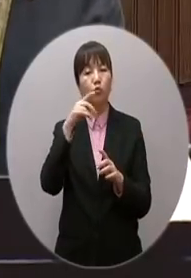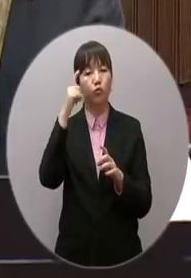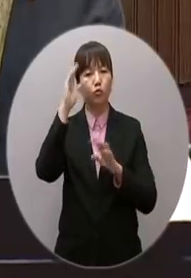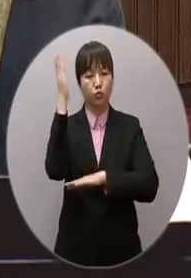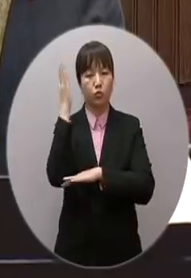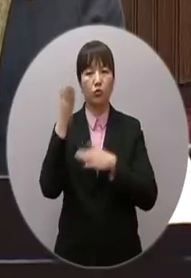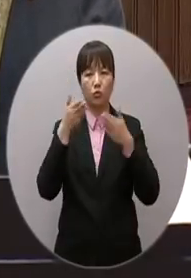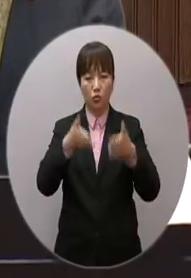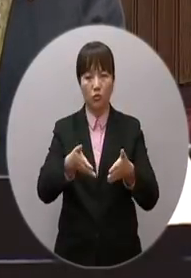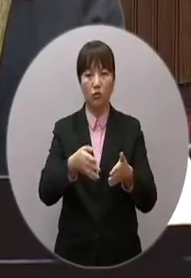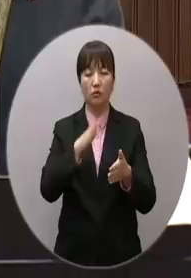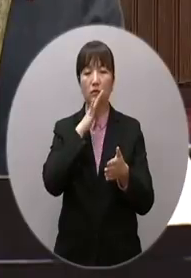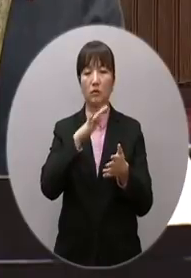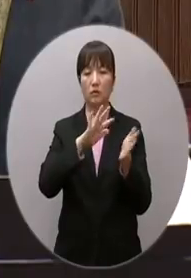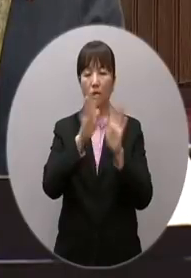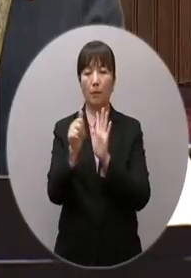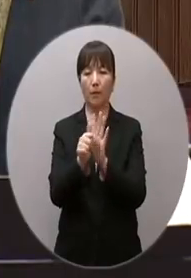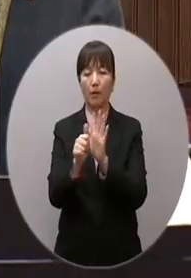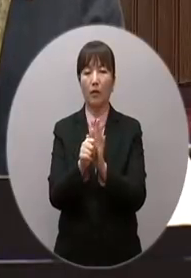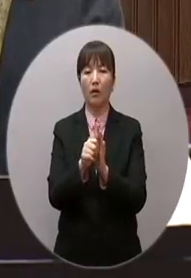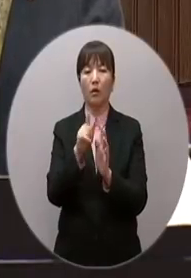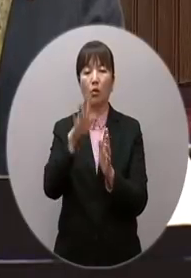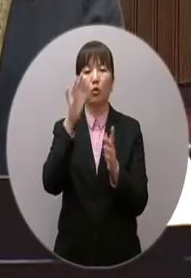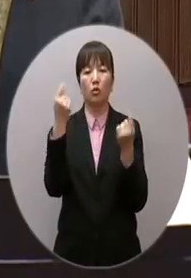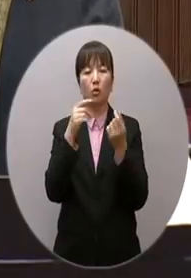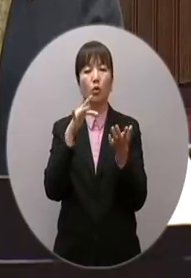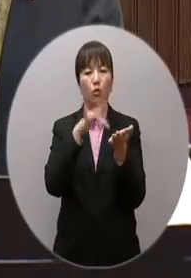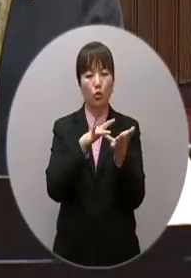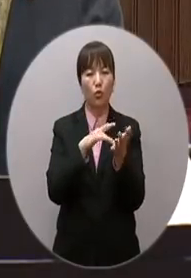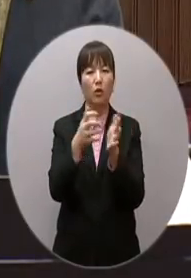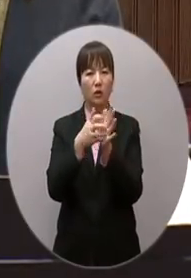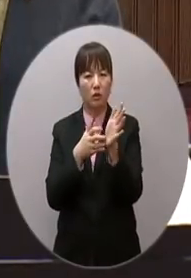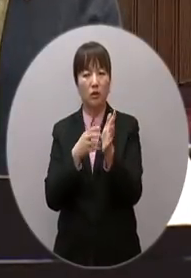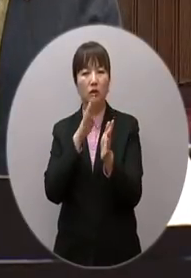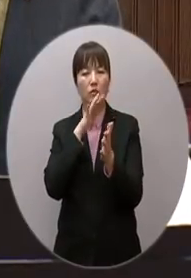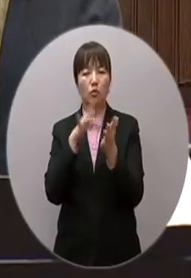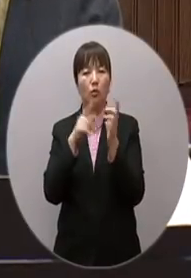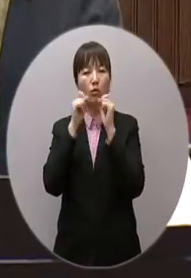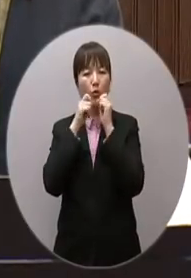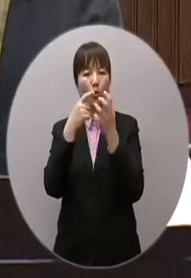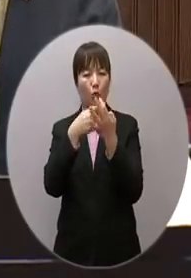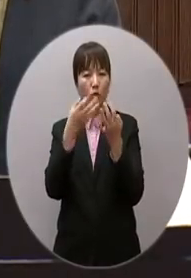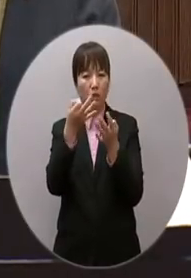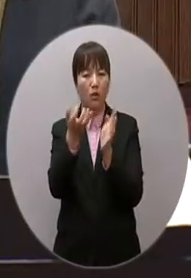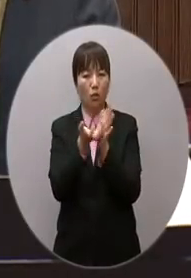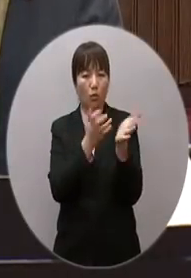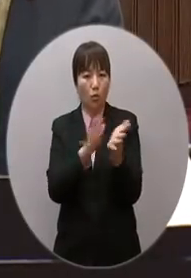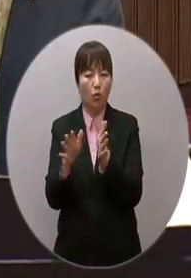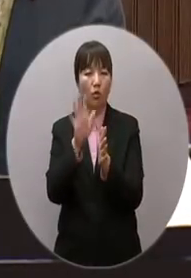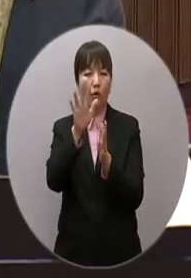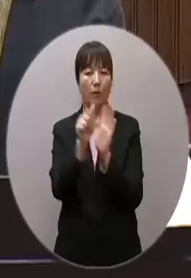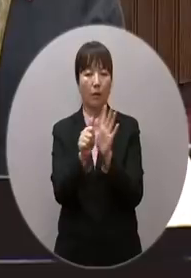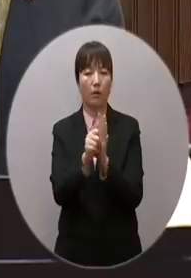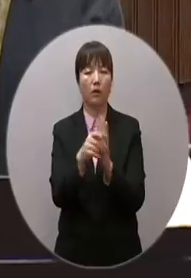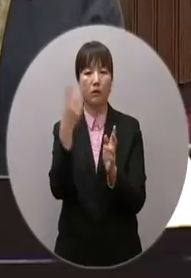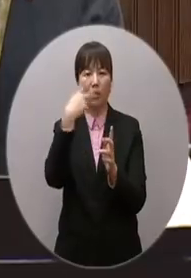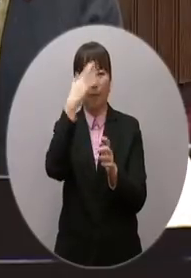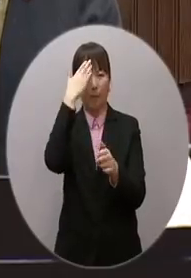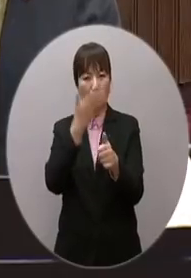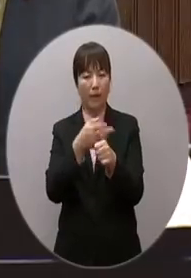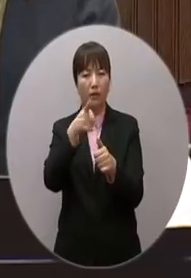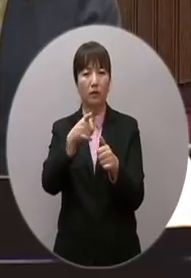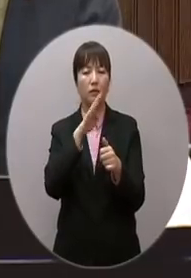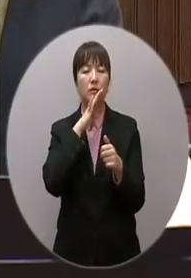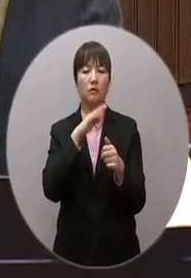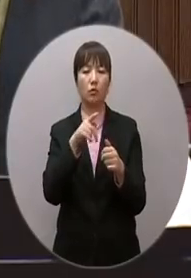的国家对于这一类的部分，好，都要跟我毒瘾好或者毒品有预算出来，但是我一定要真的在这边也要麻烦院长，